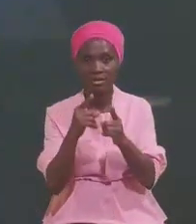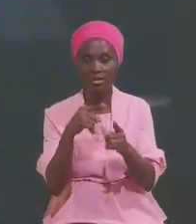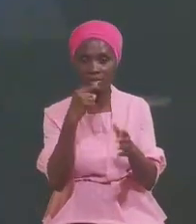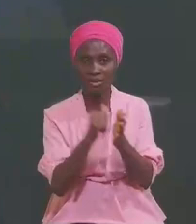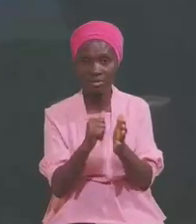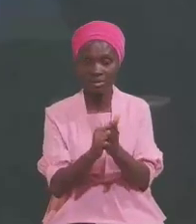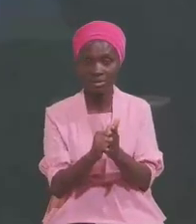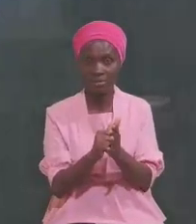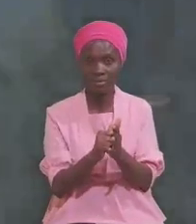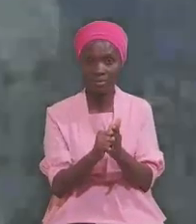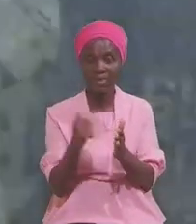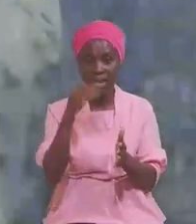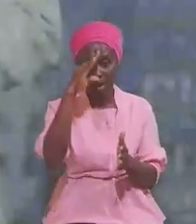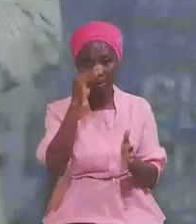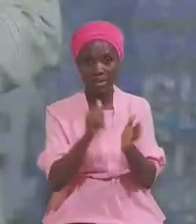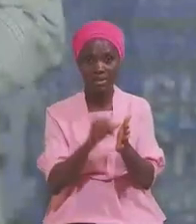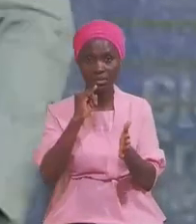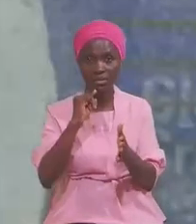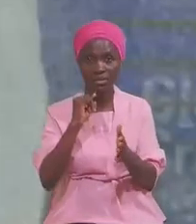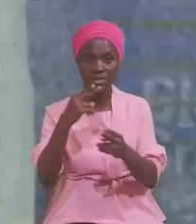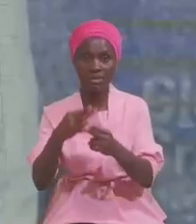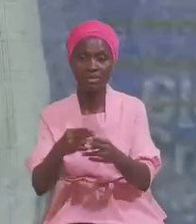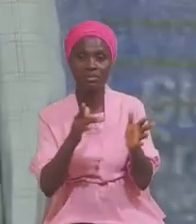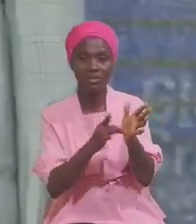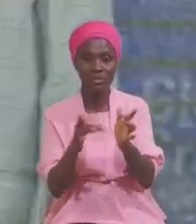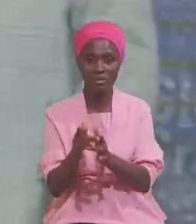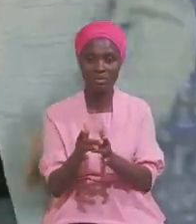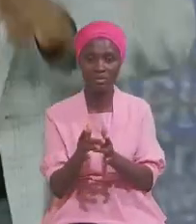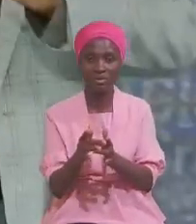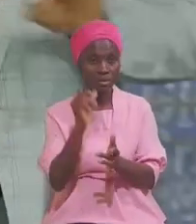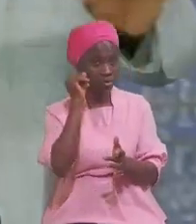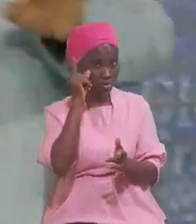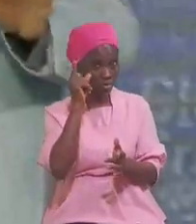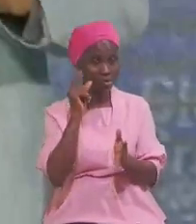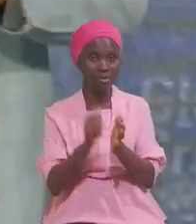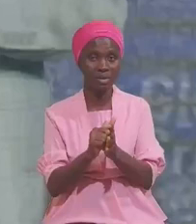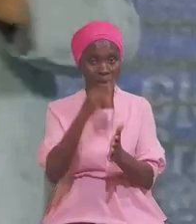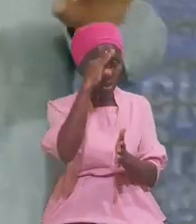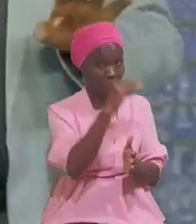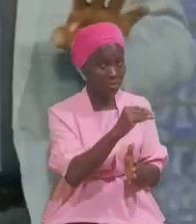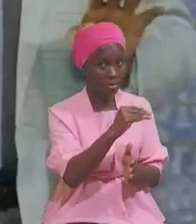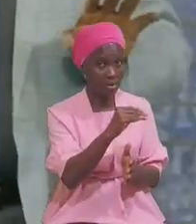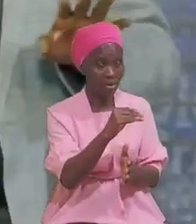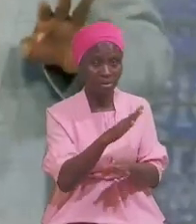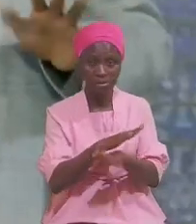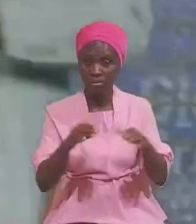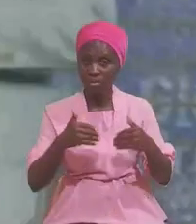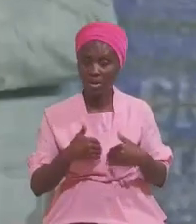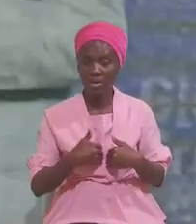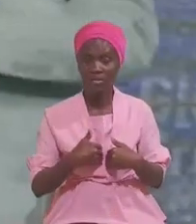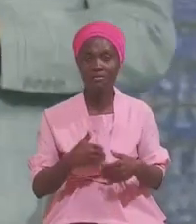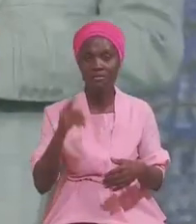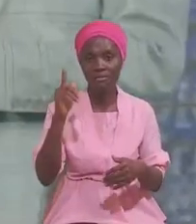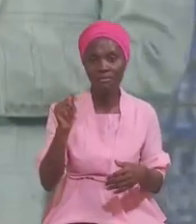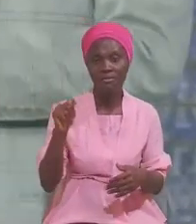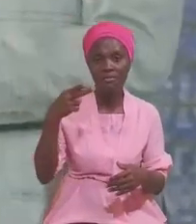l'homme qu'on appelle Jésus, comprenez, l'homme là, il ne connaissait pas la théologie,